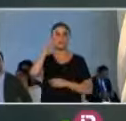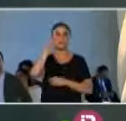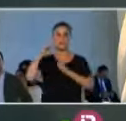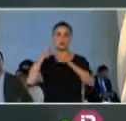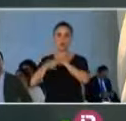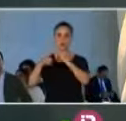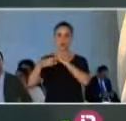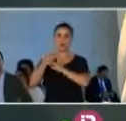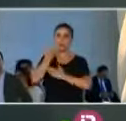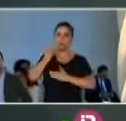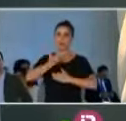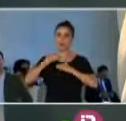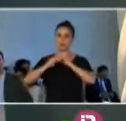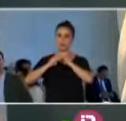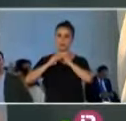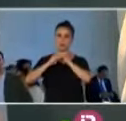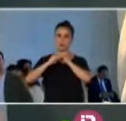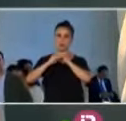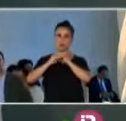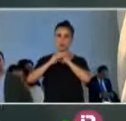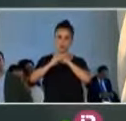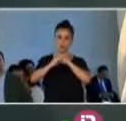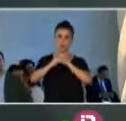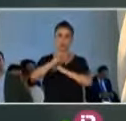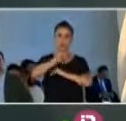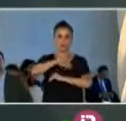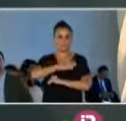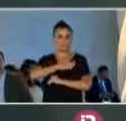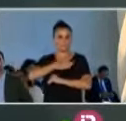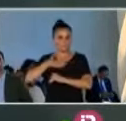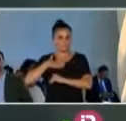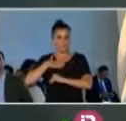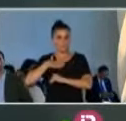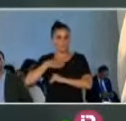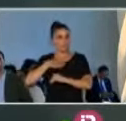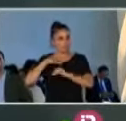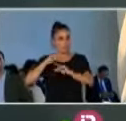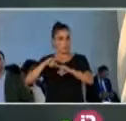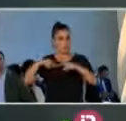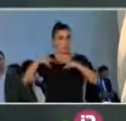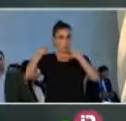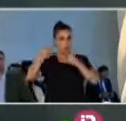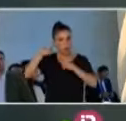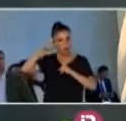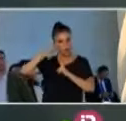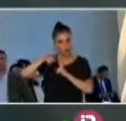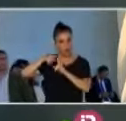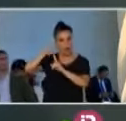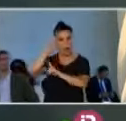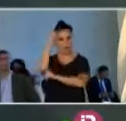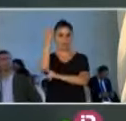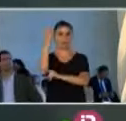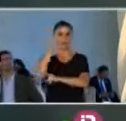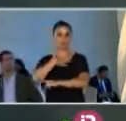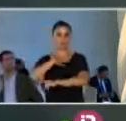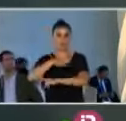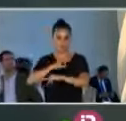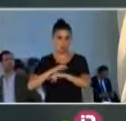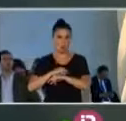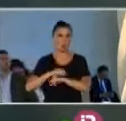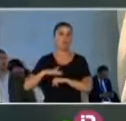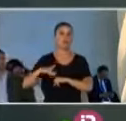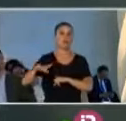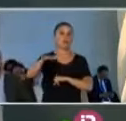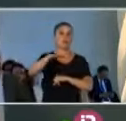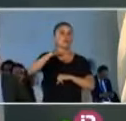sigui sostenible. Una doble aspiració que ens mou a tots i que assolirem potenciant l'excel·lència i limitant tot allò que ens